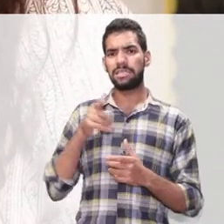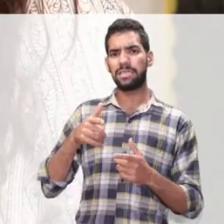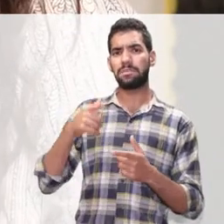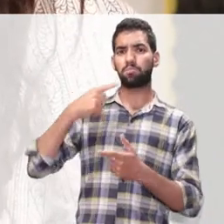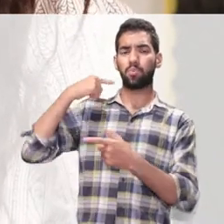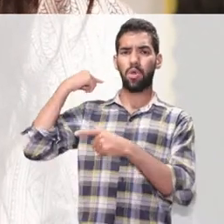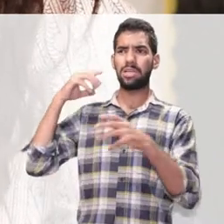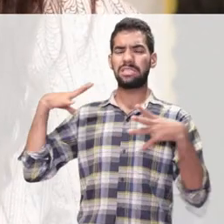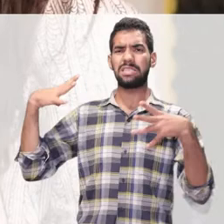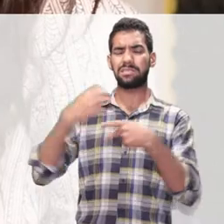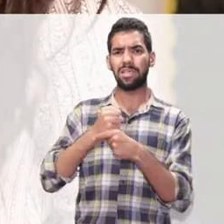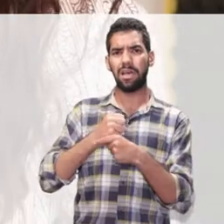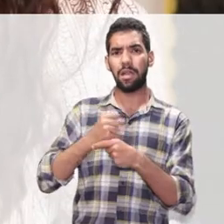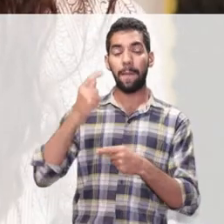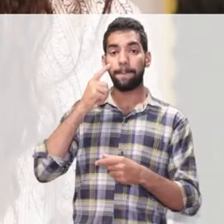आफ